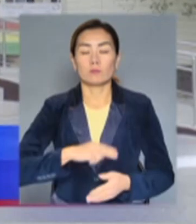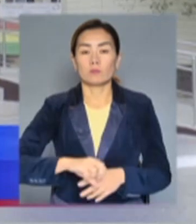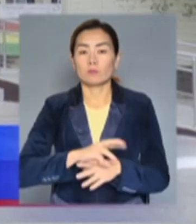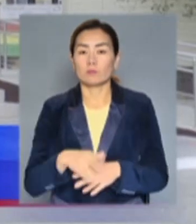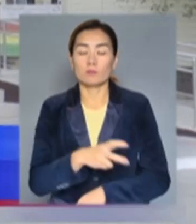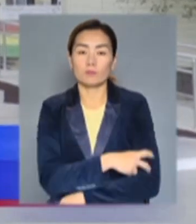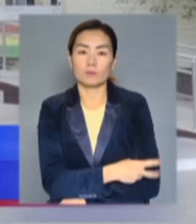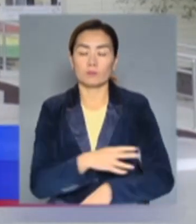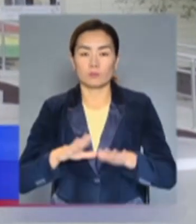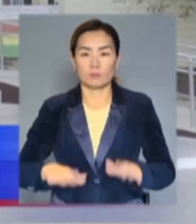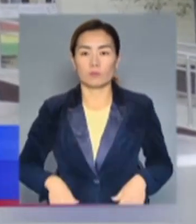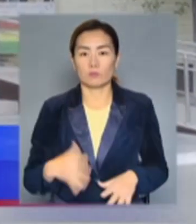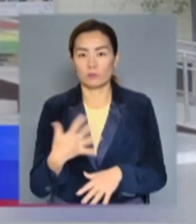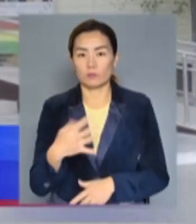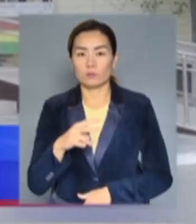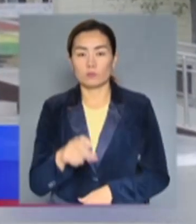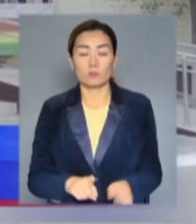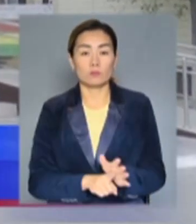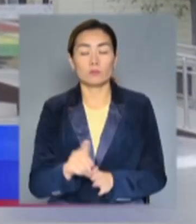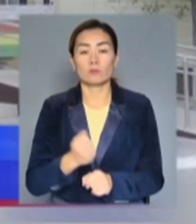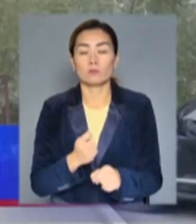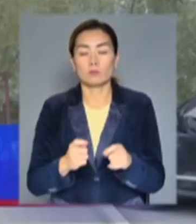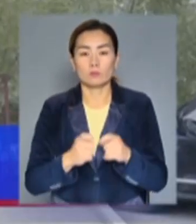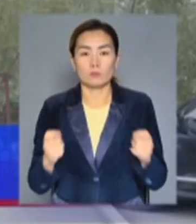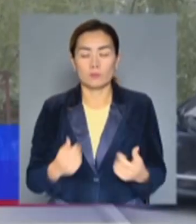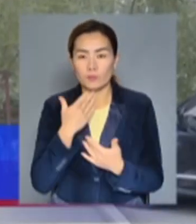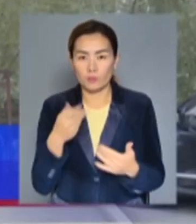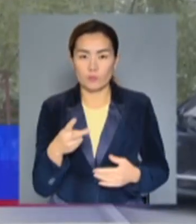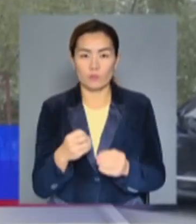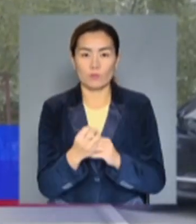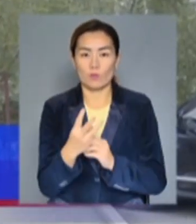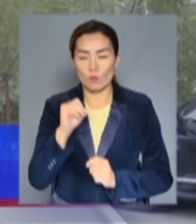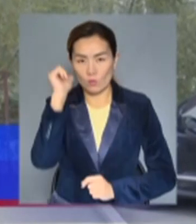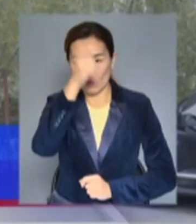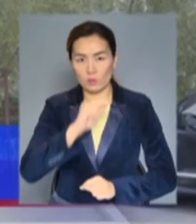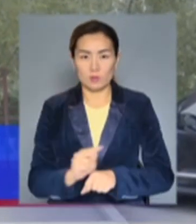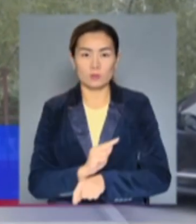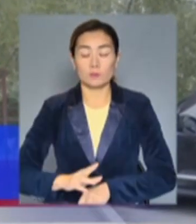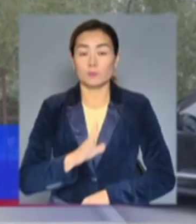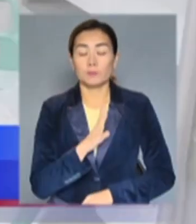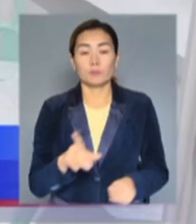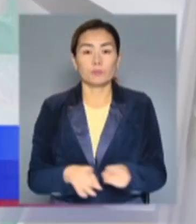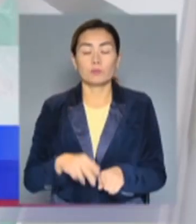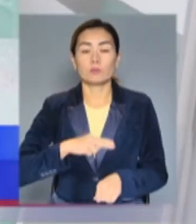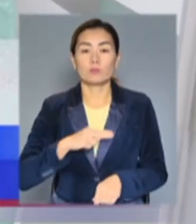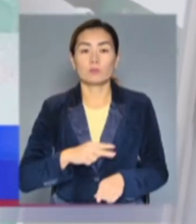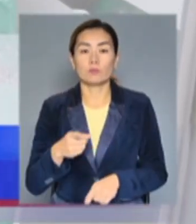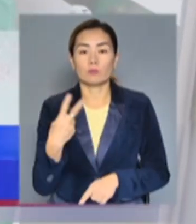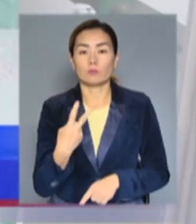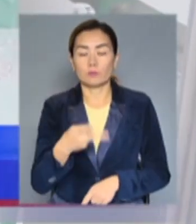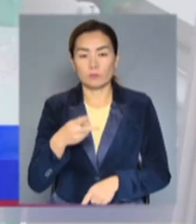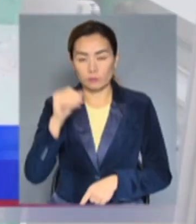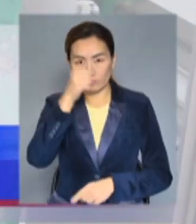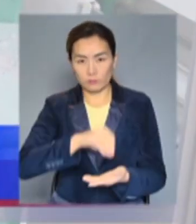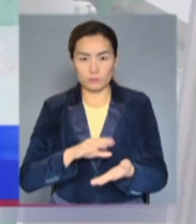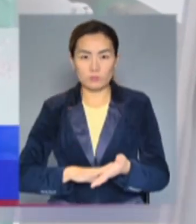қамтиды. Аурухана ғимараты осыдан 50 жыл бұрын пайдалануға берілсе, соңғы рет 2013 жылы жөндеуден өткен. Алайда жұмыстар сонау 2000 жылы